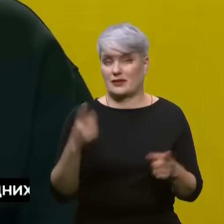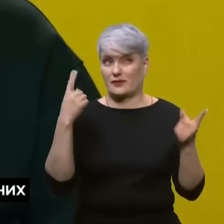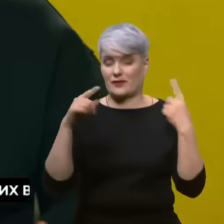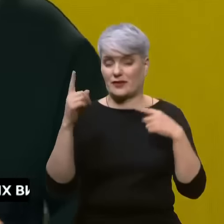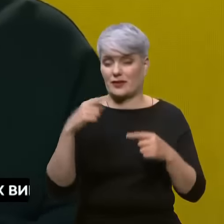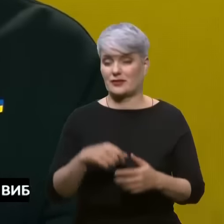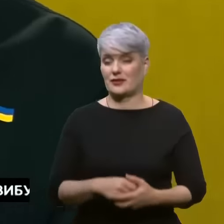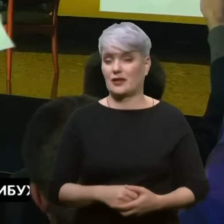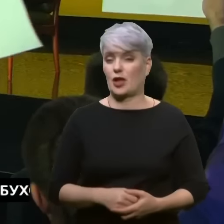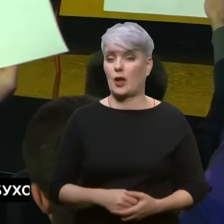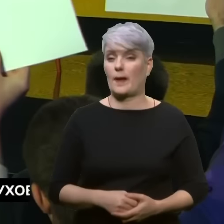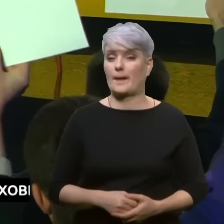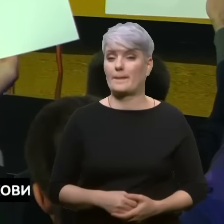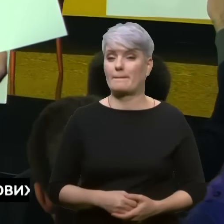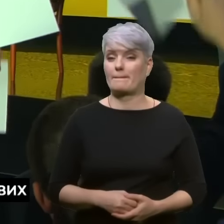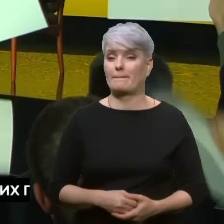фантазія.